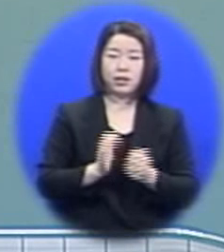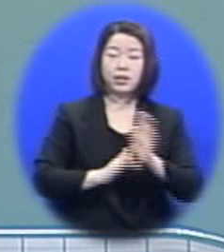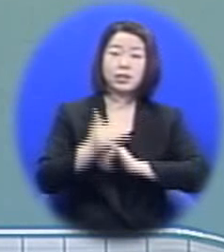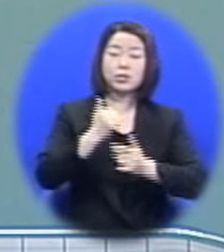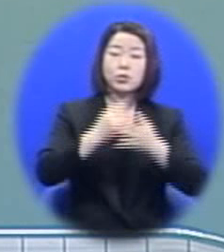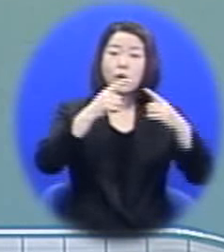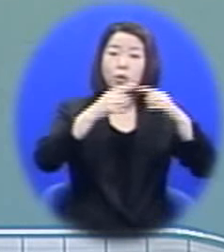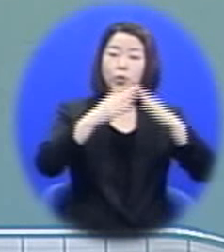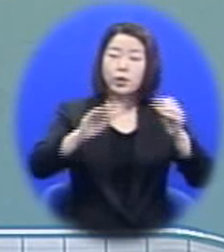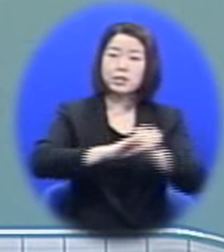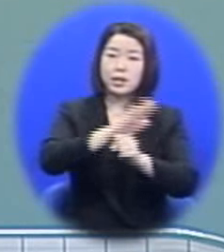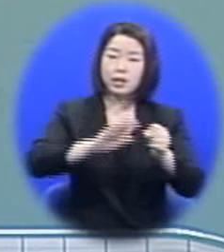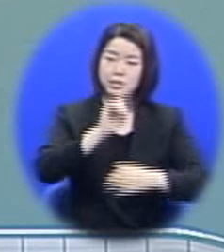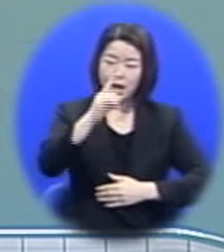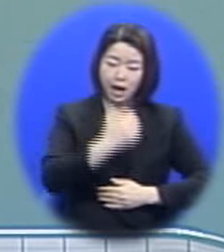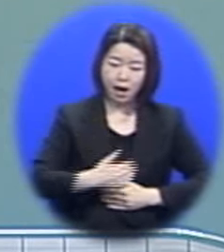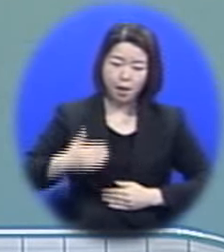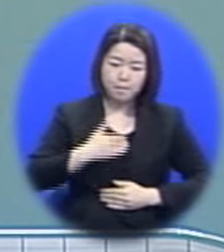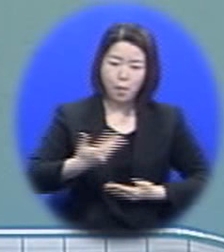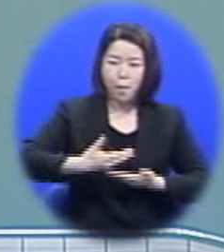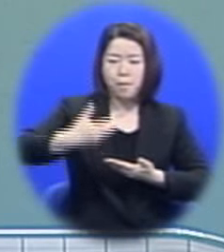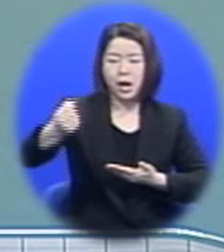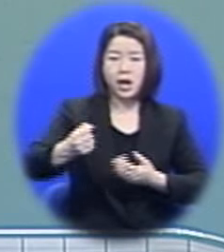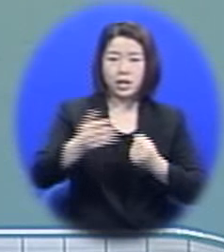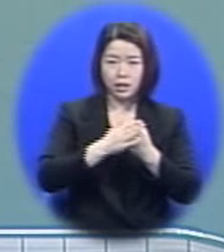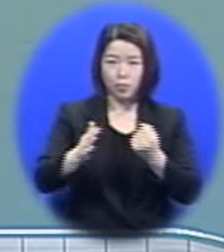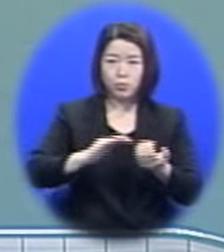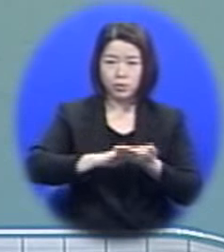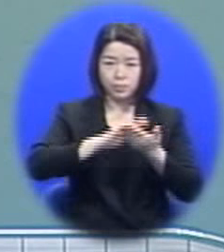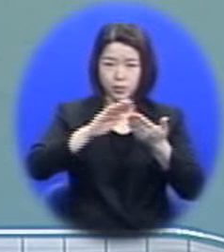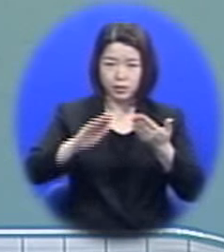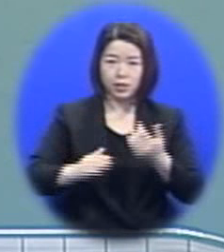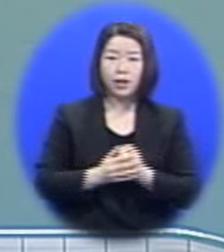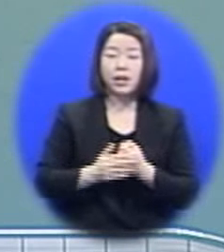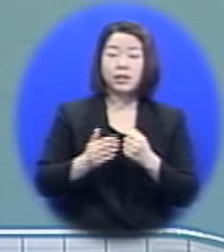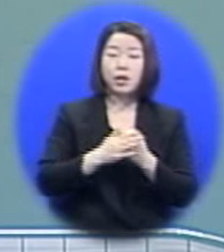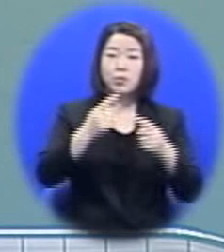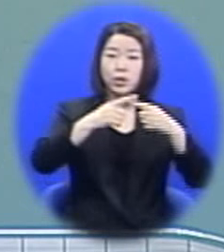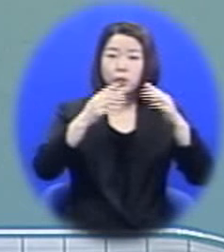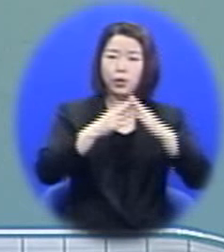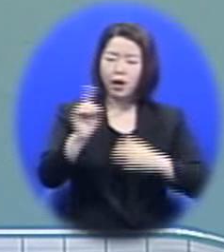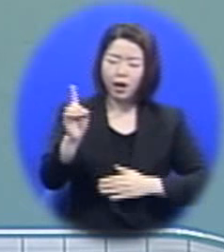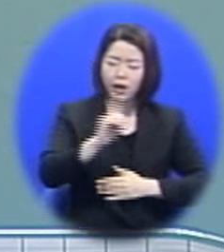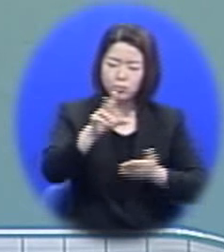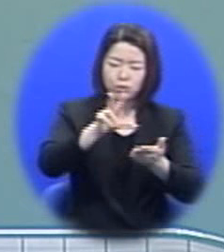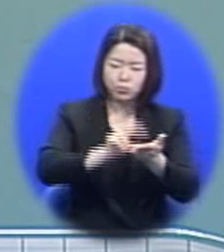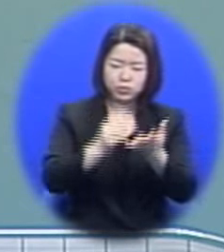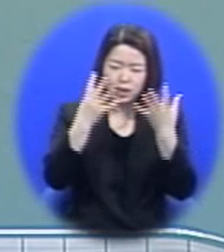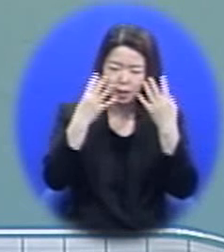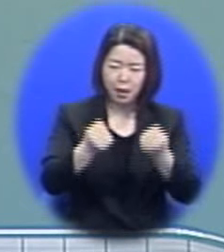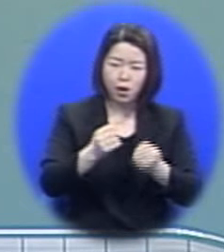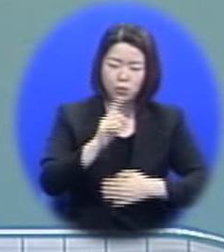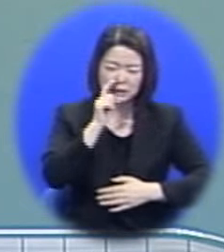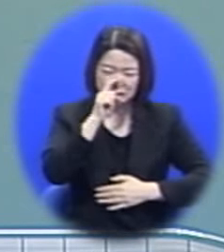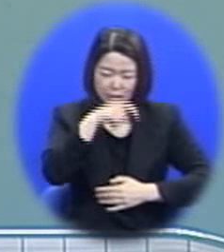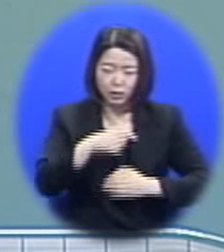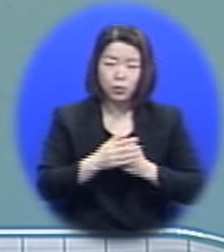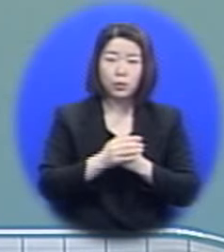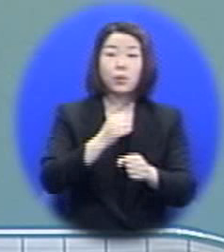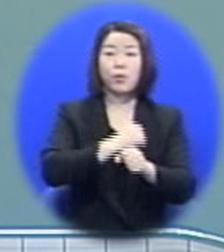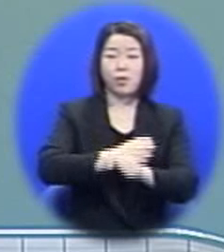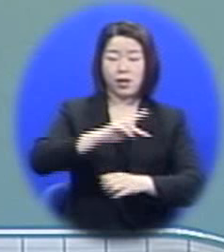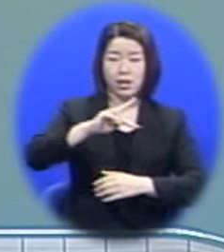것은 한 몸이라고 받아 주셨기 때문입니다. 그러니까 교회가 아무리 문제가 많고 더럽고